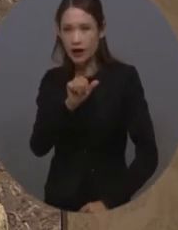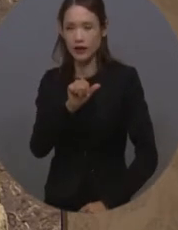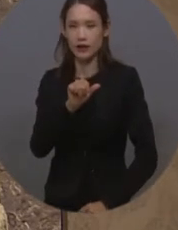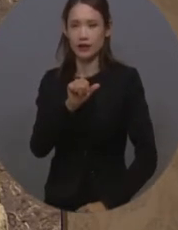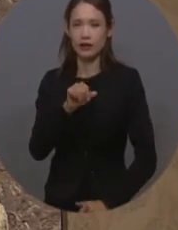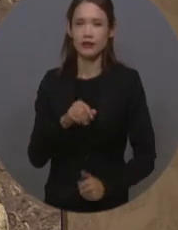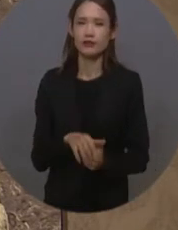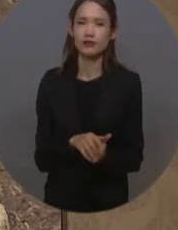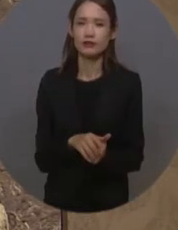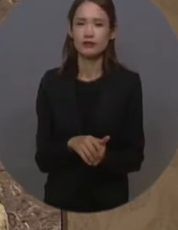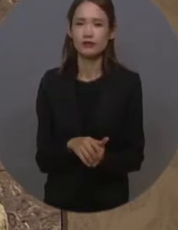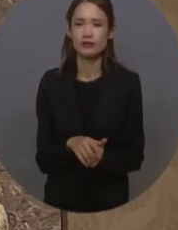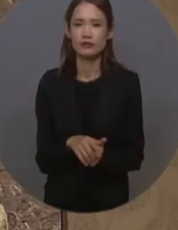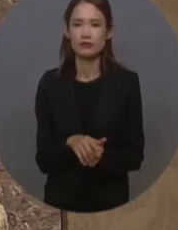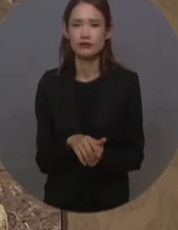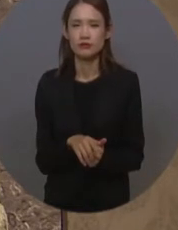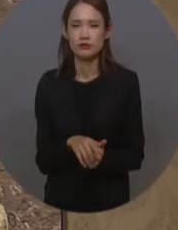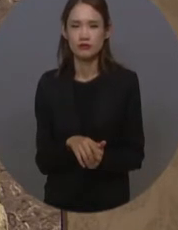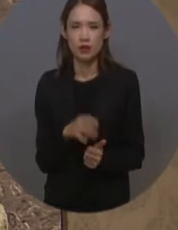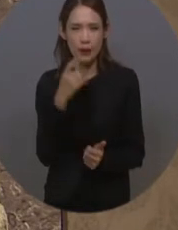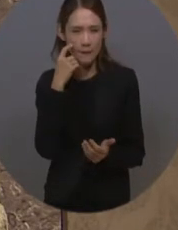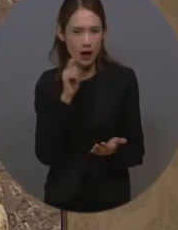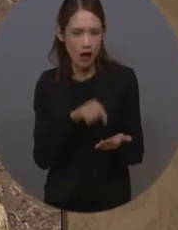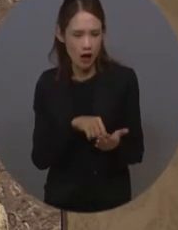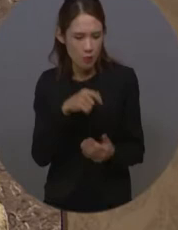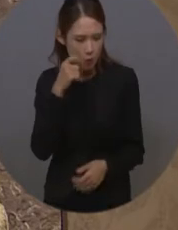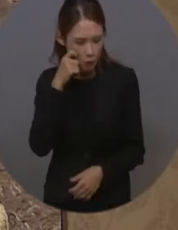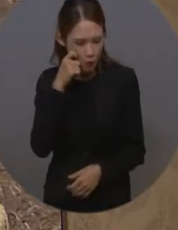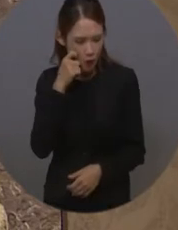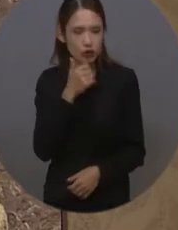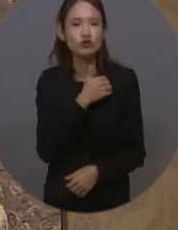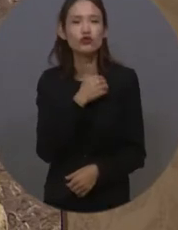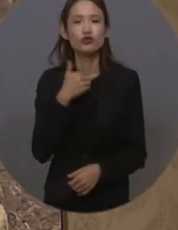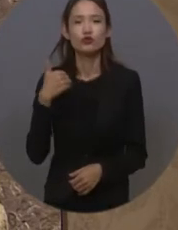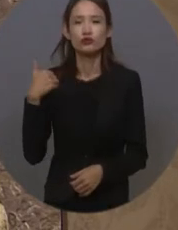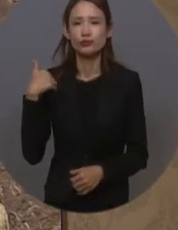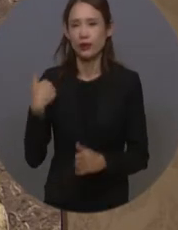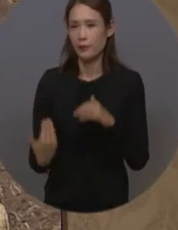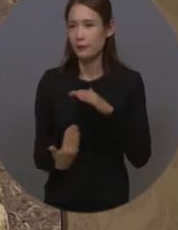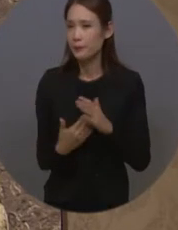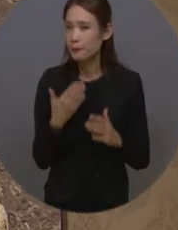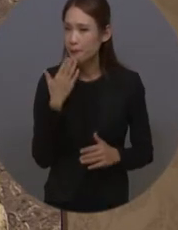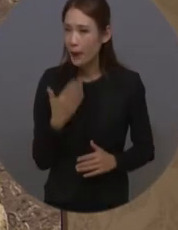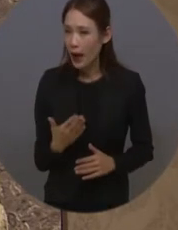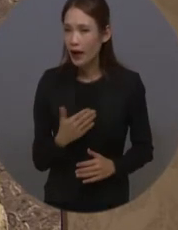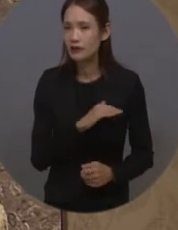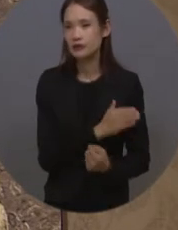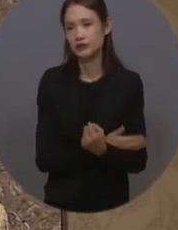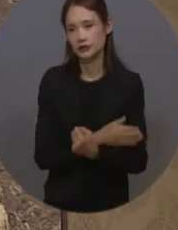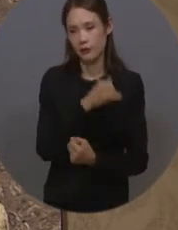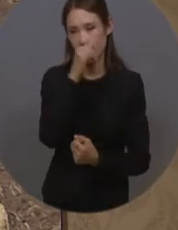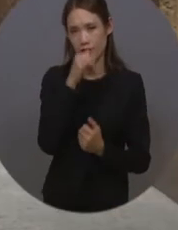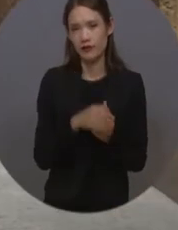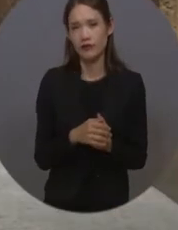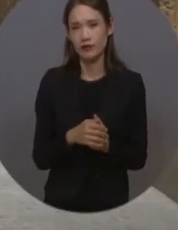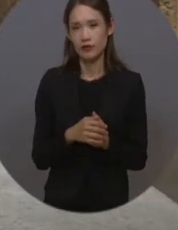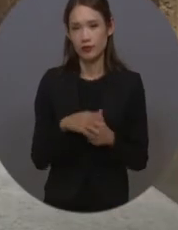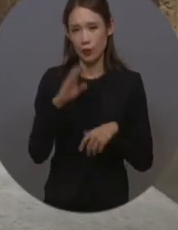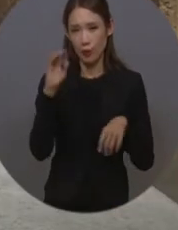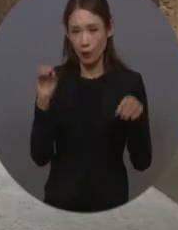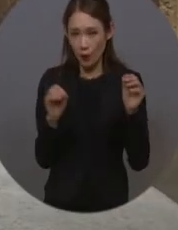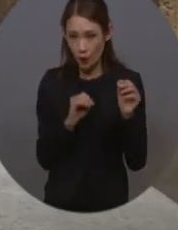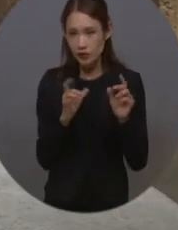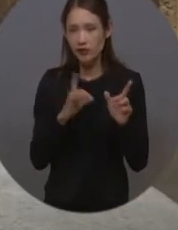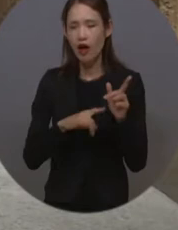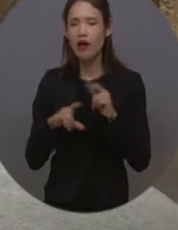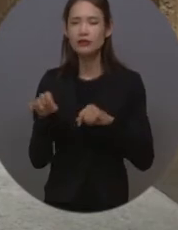그리고 우리가 그 발견하지 못하는 부분들도 충분히 해낼 수 있는 능력을 갖고 계신 거죠. 오히려 또 그런 부분에